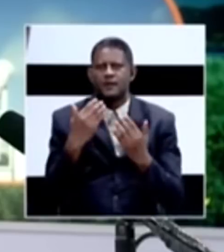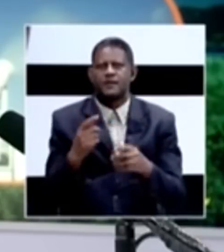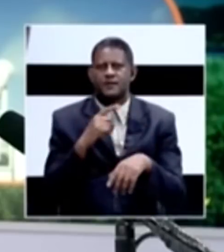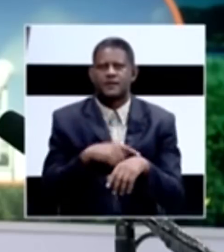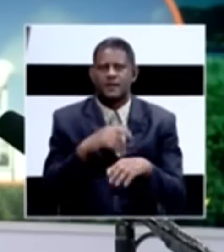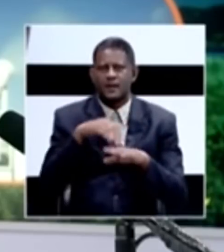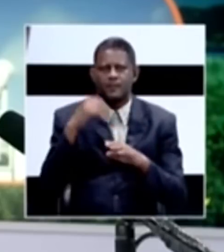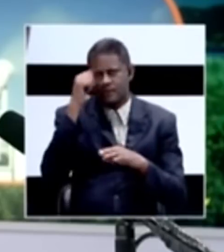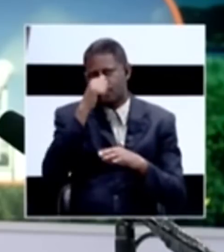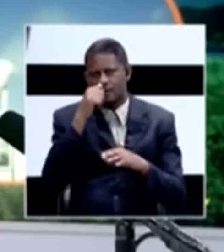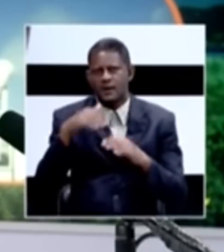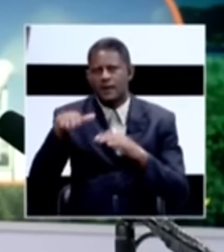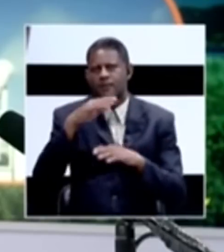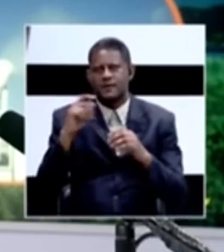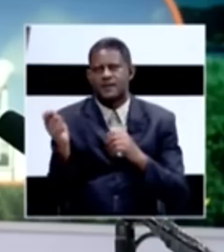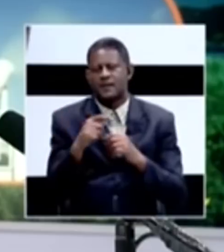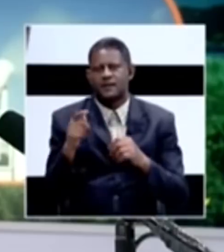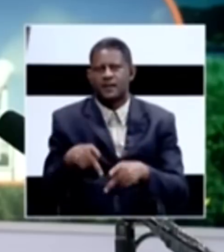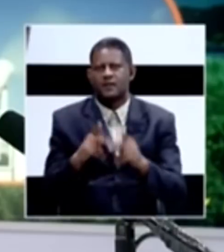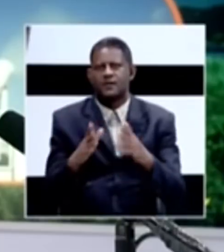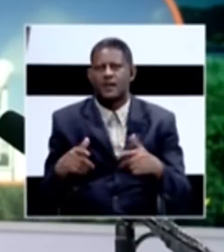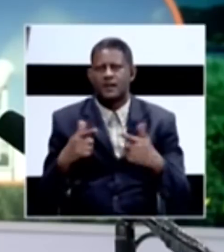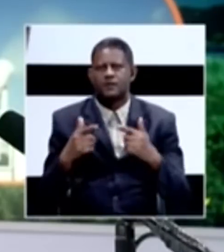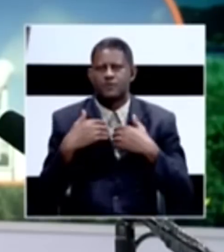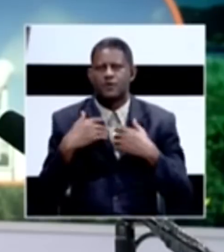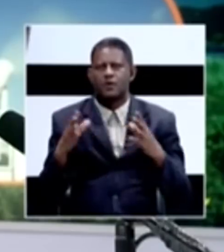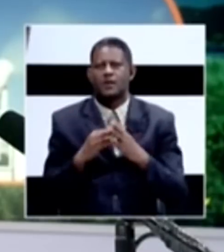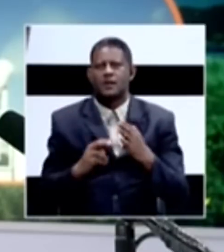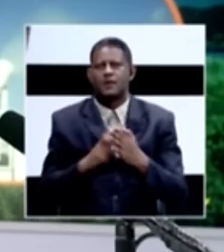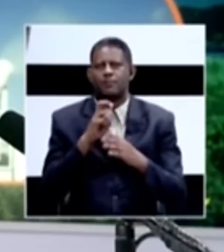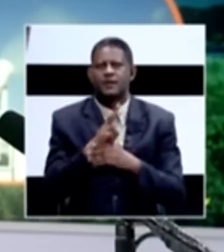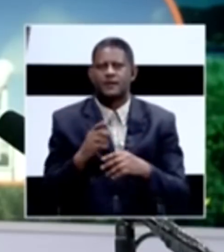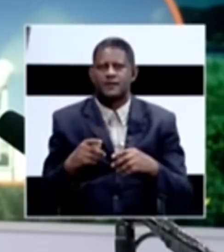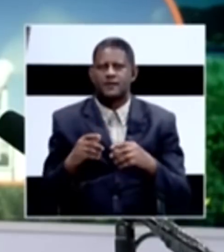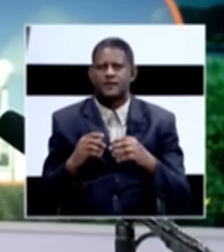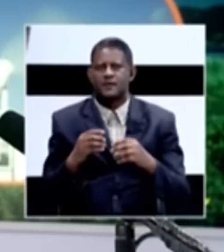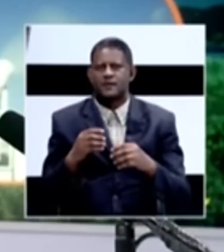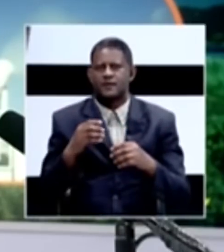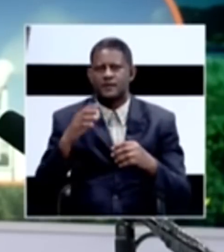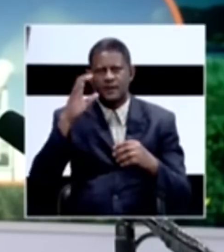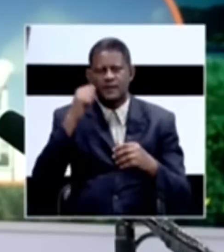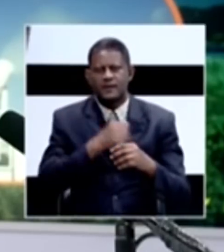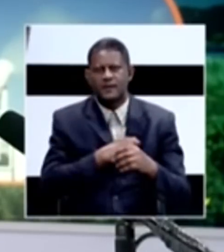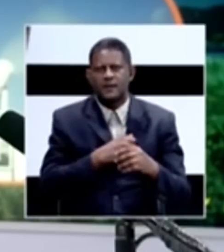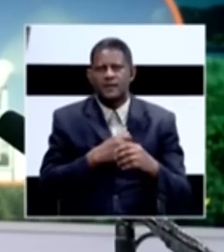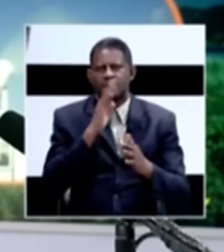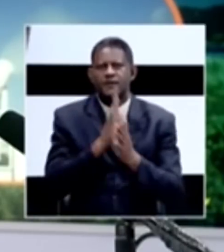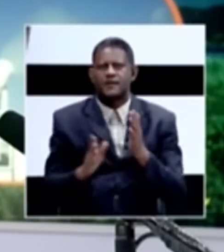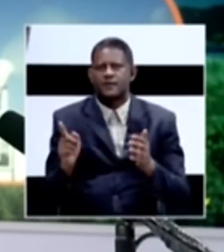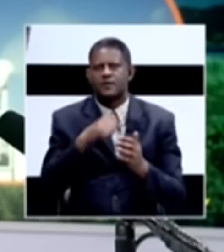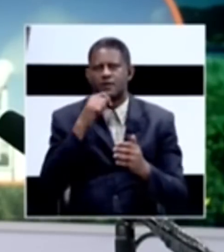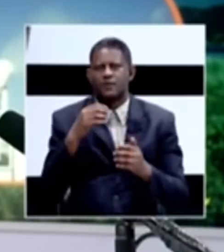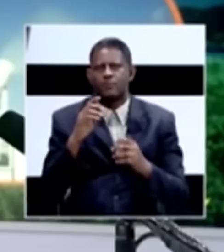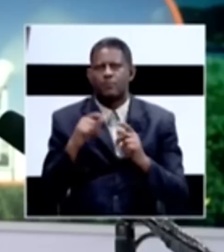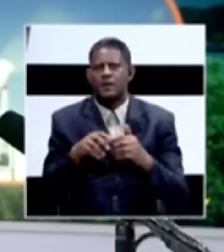ኣብዚ ሕዚ እዋን ኣብ ኢትዮጵያ ኣበይ ልዕሊ ዝራእቲ ሓረሶት ኣጋጢሙ ዘሎ ወራርዕ ስለንበጣም ዝጋነን መጥቃዕቲ ዝፈፀመ ከምዘይኮነም